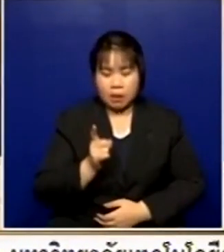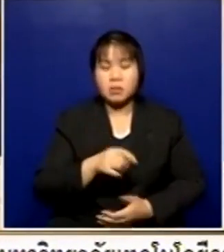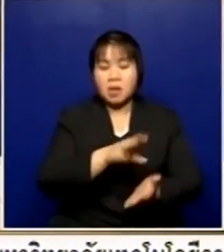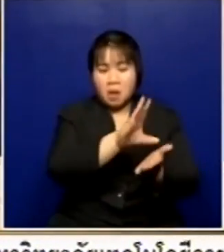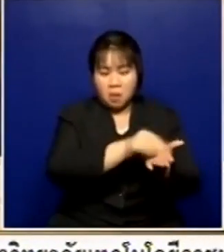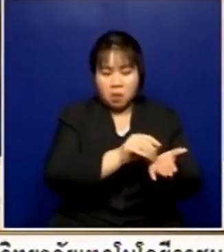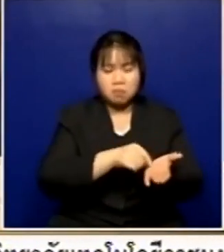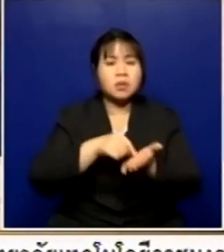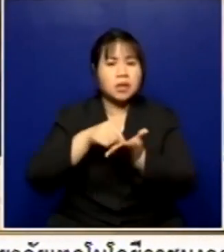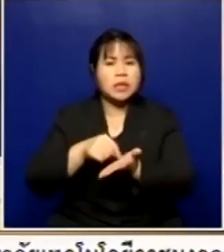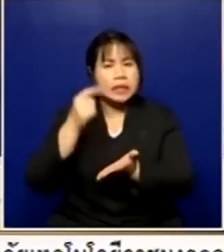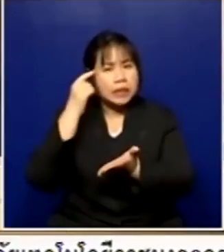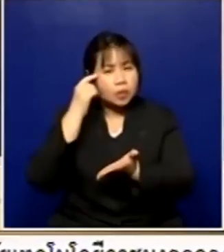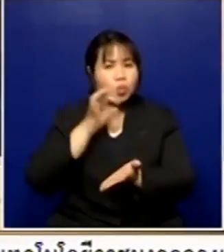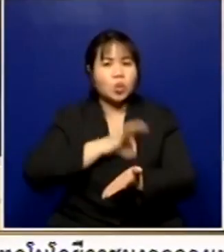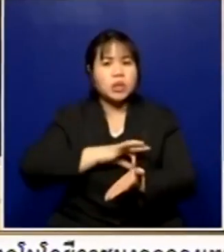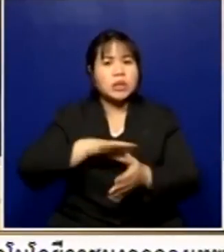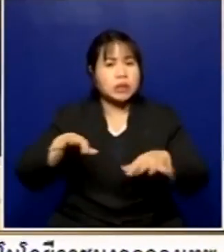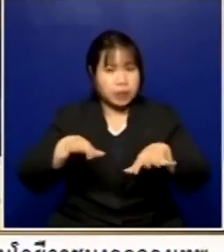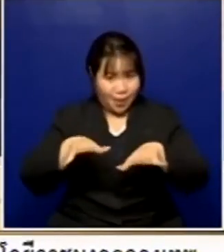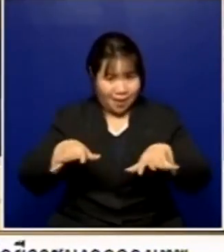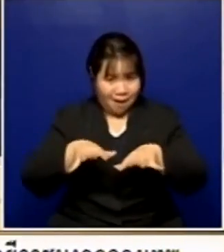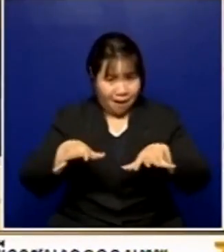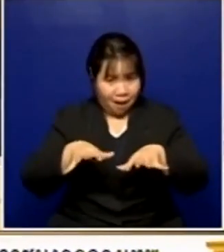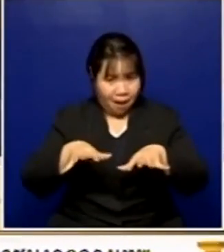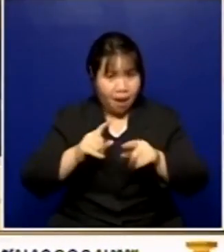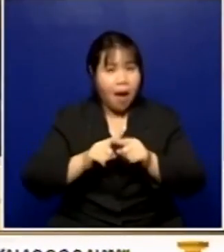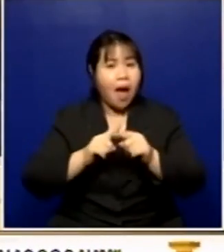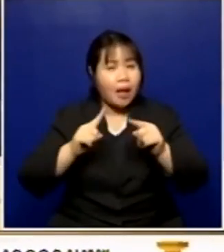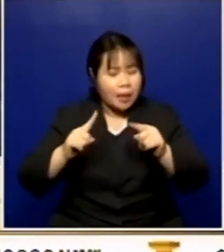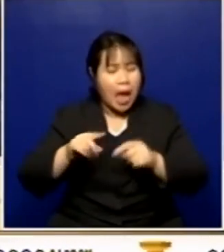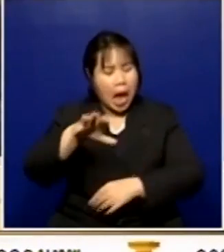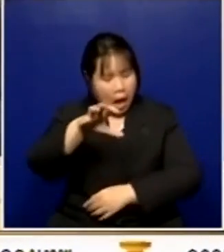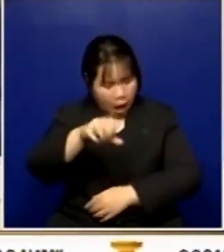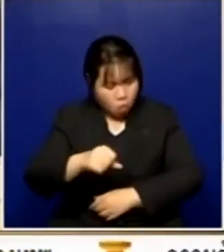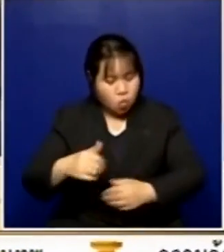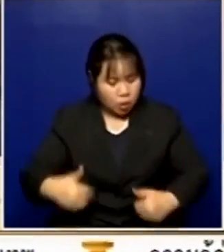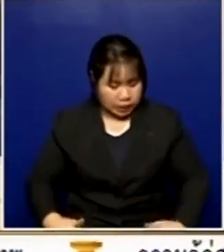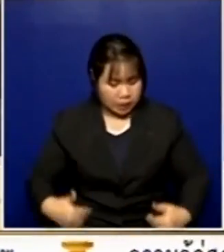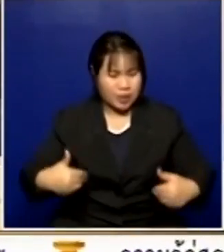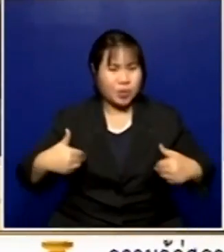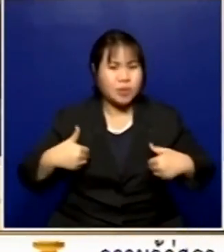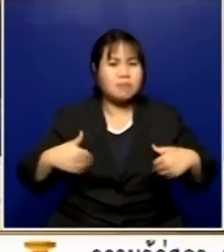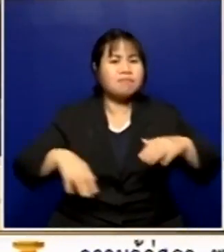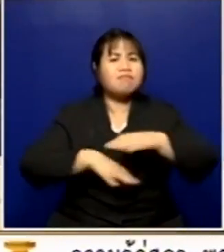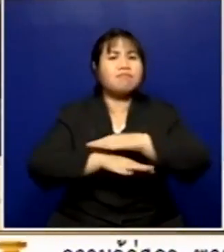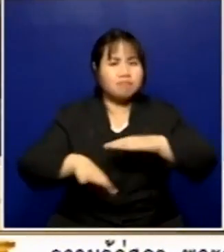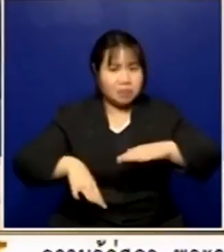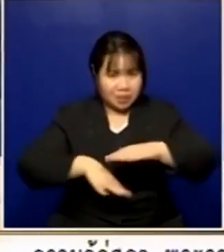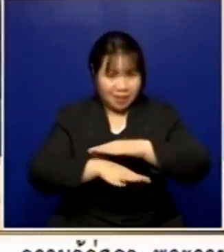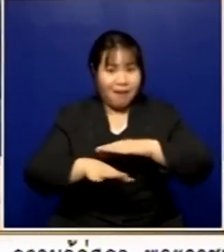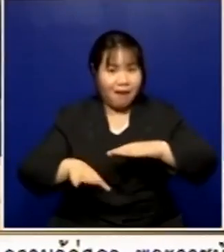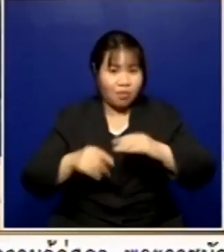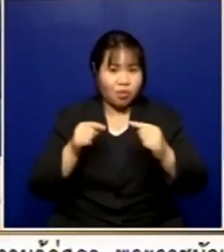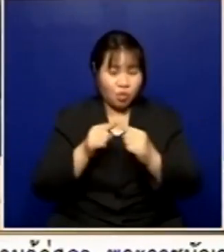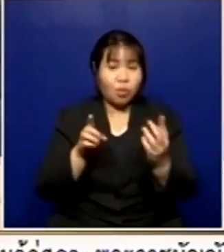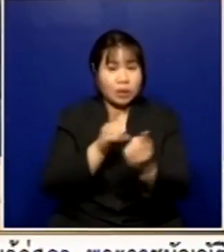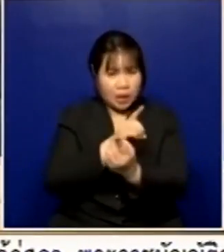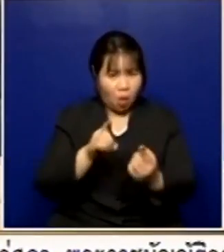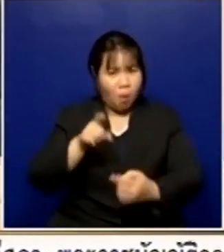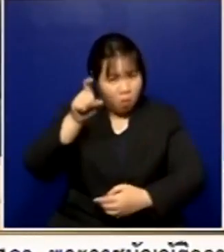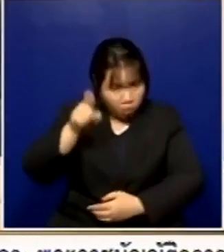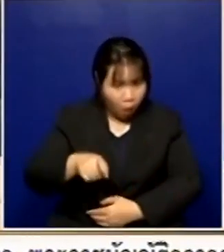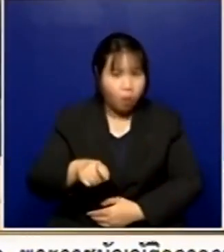ธรรมดาเพื่อถามหาสิ่งที่เป็นเรื่องพื้นฐานมากๆในสังคมทุกสังคมที่ควรจะ